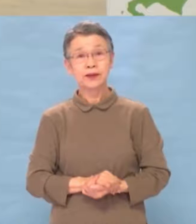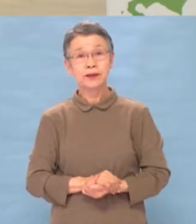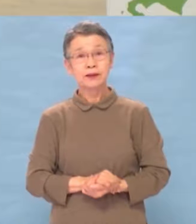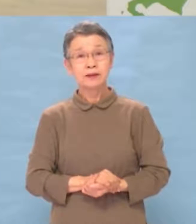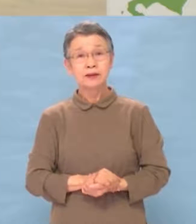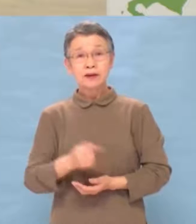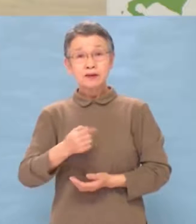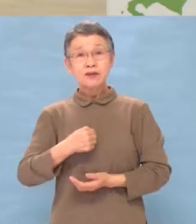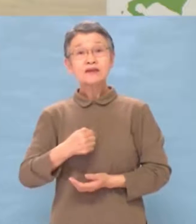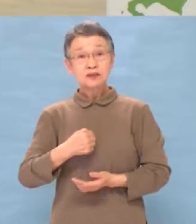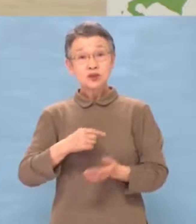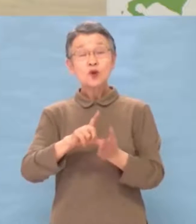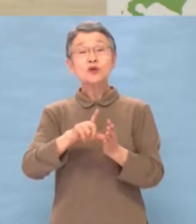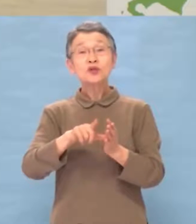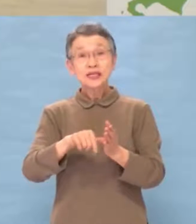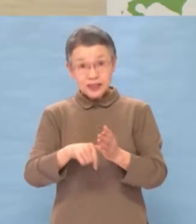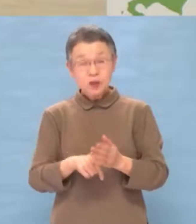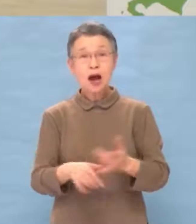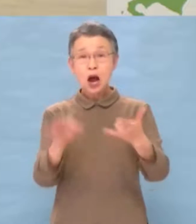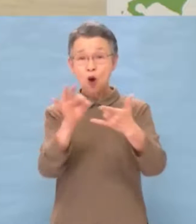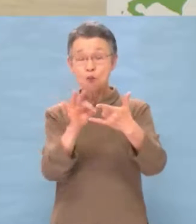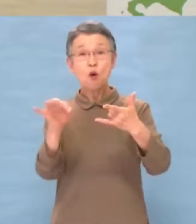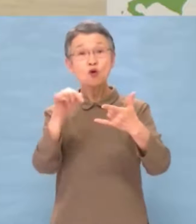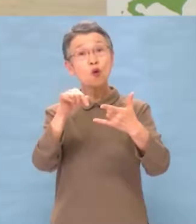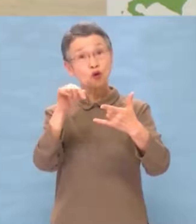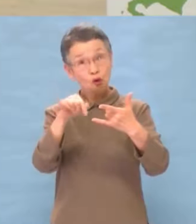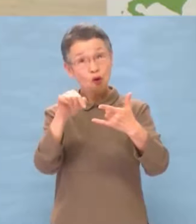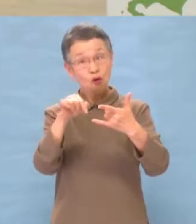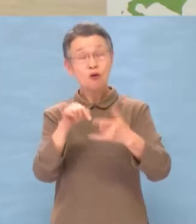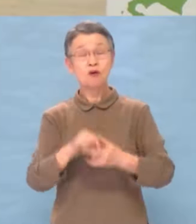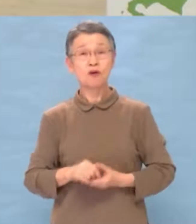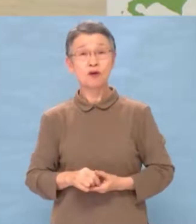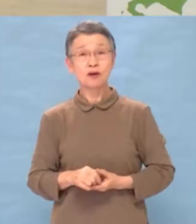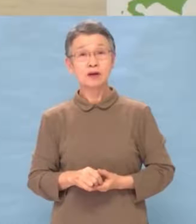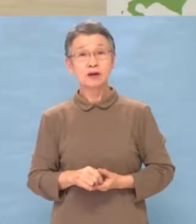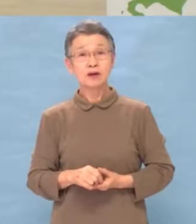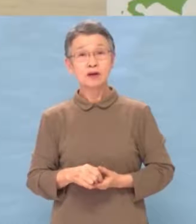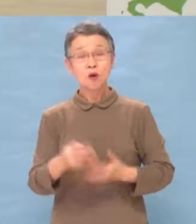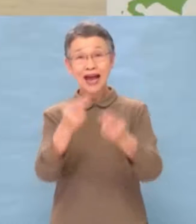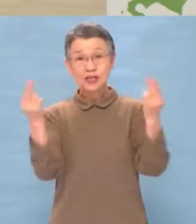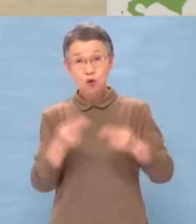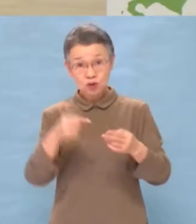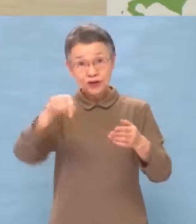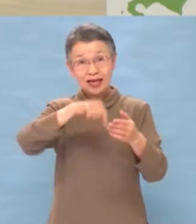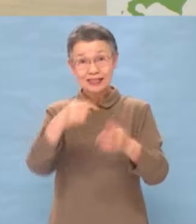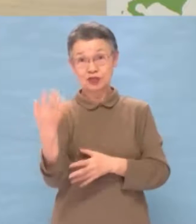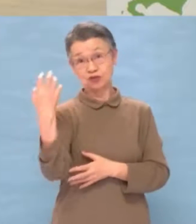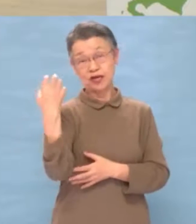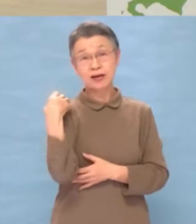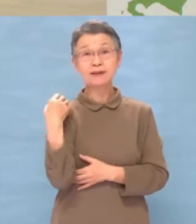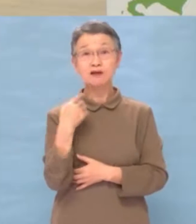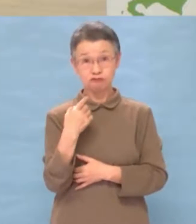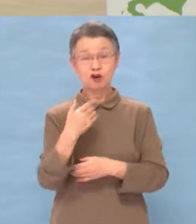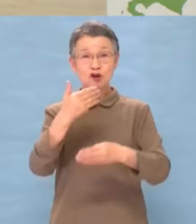もとより私どもは北方領土を地域の一部に抱え